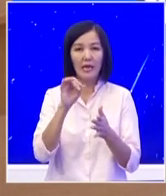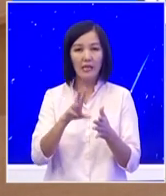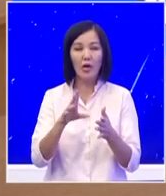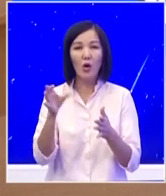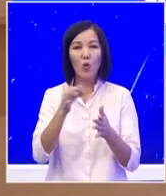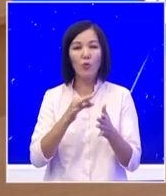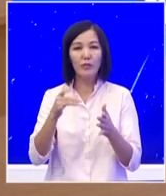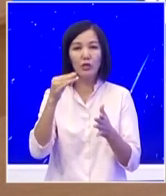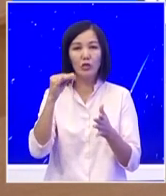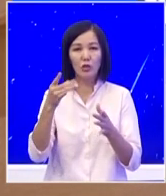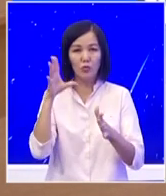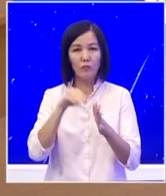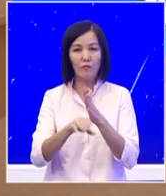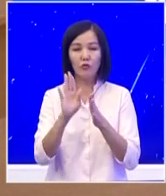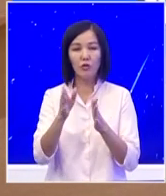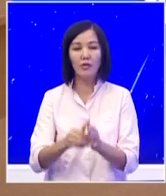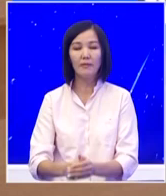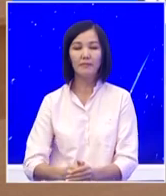Жетісу арналары қосылған.